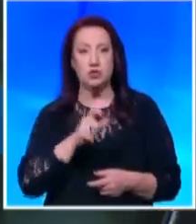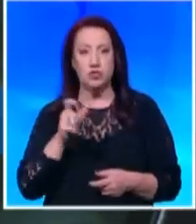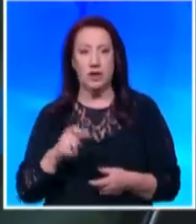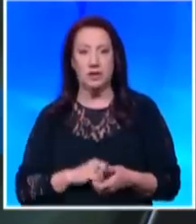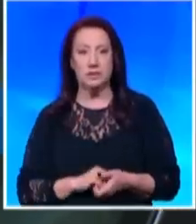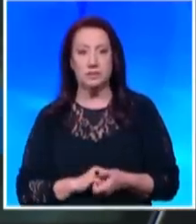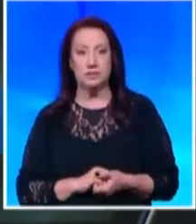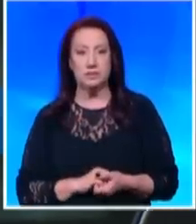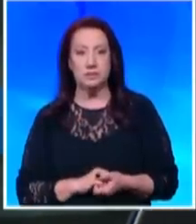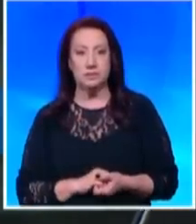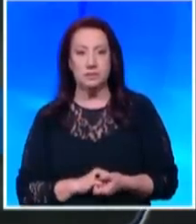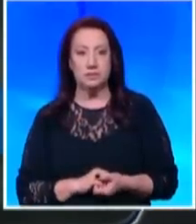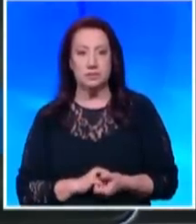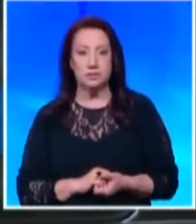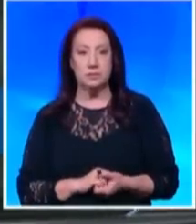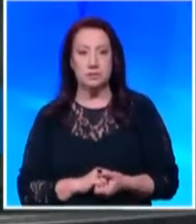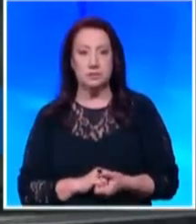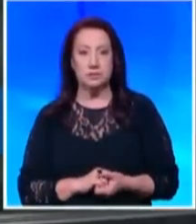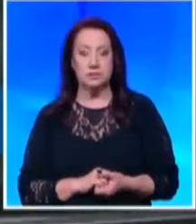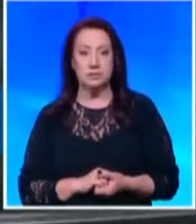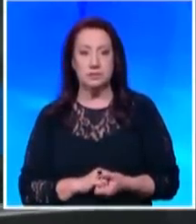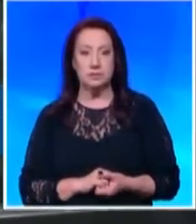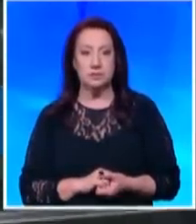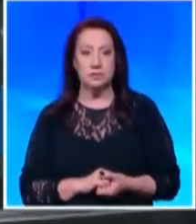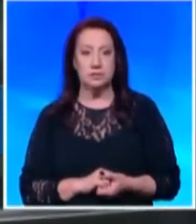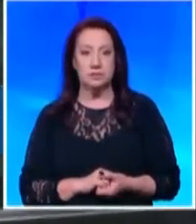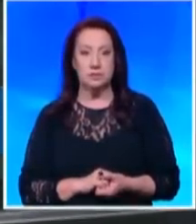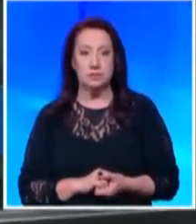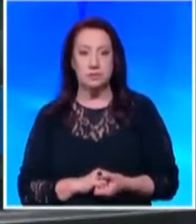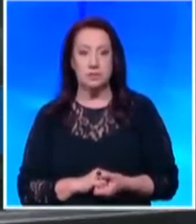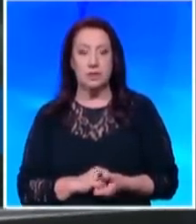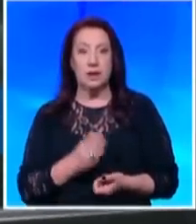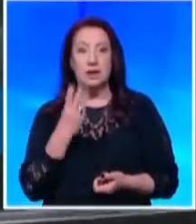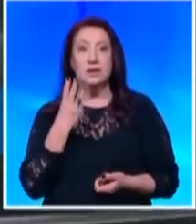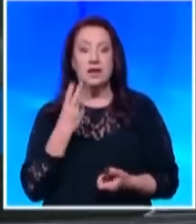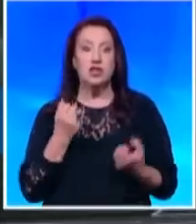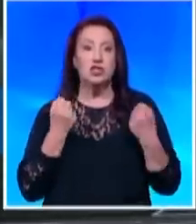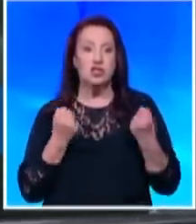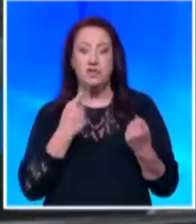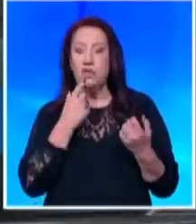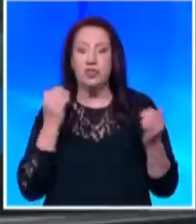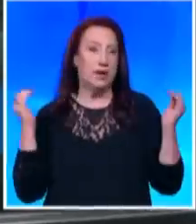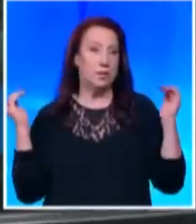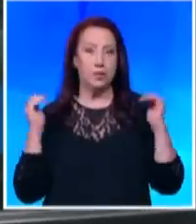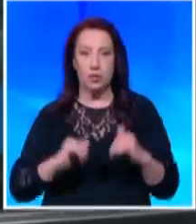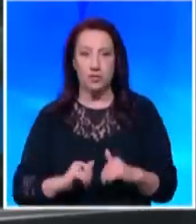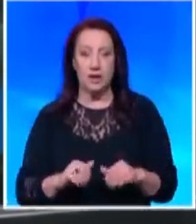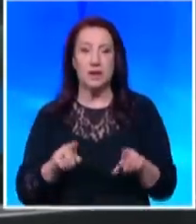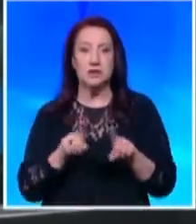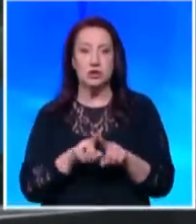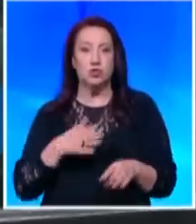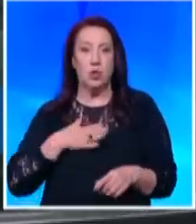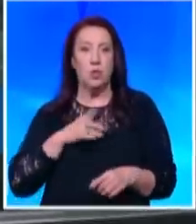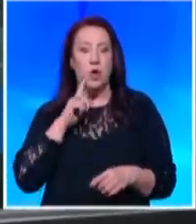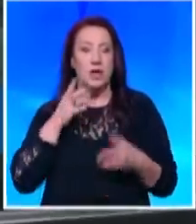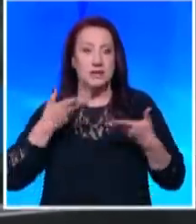Три живота се съсипват. И моя син е в момента.